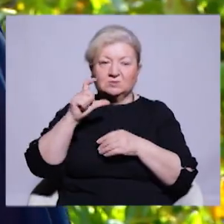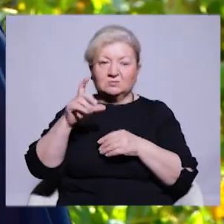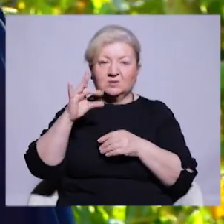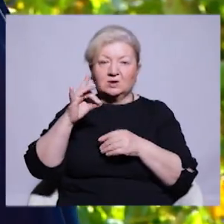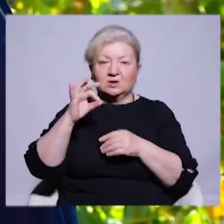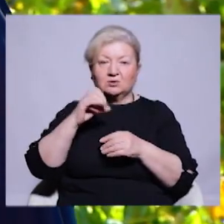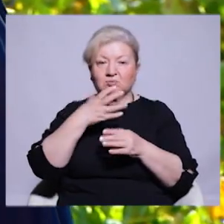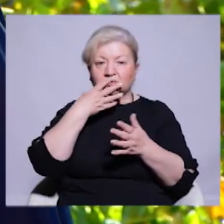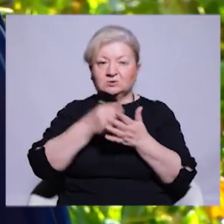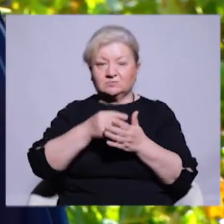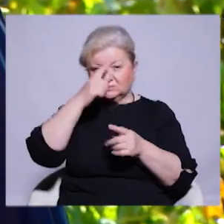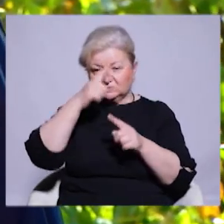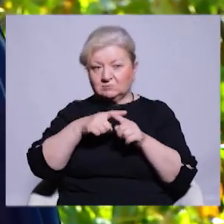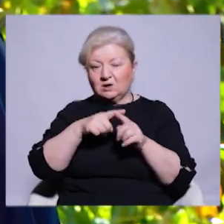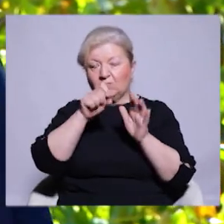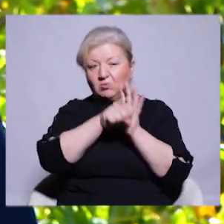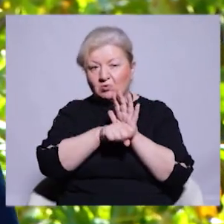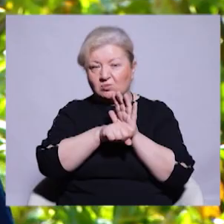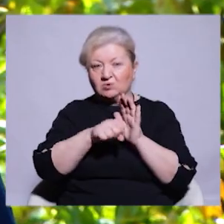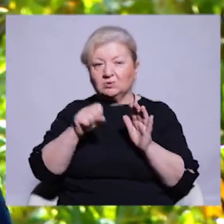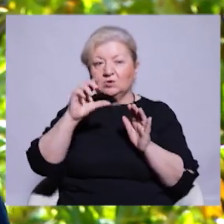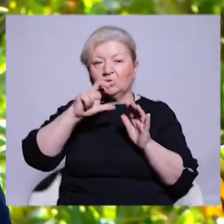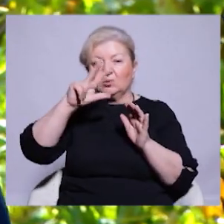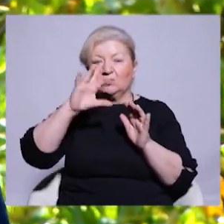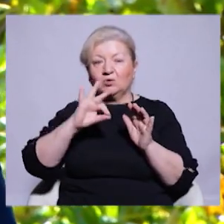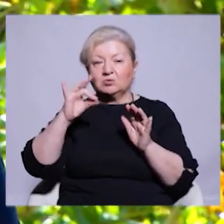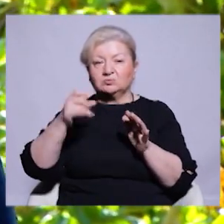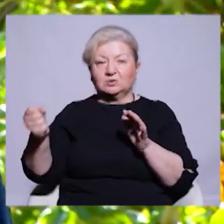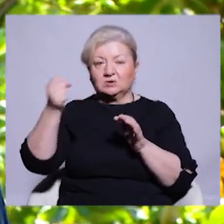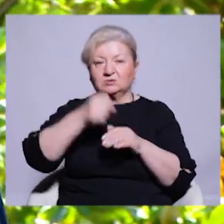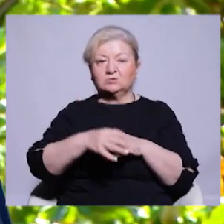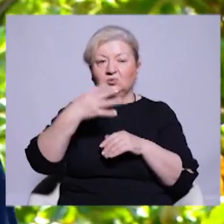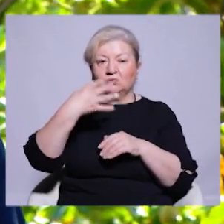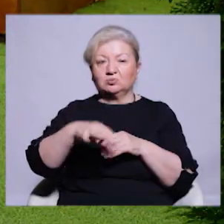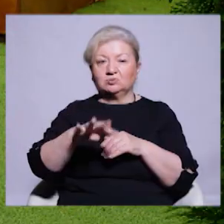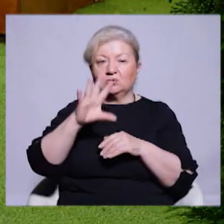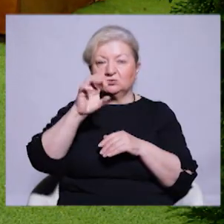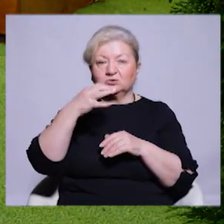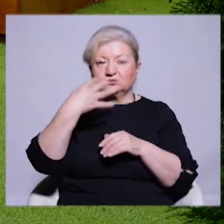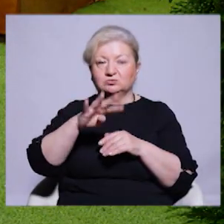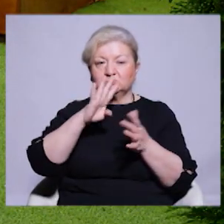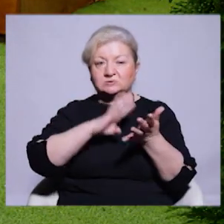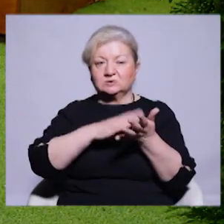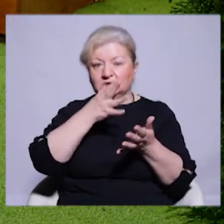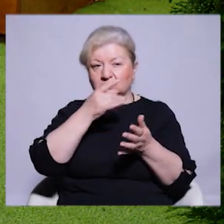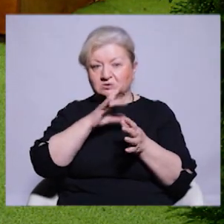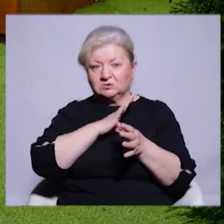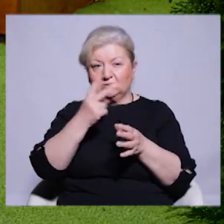რომ პეროსმა მოკლა თავისი ძმა ჰორმიზდი და იგი ადის წაღზე 459 წელს, ორჯერ ჰქონდა